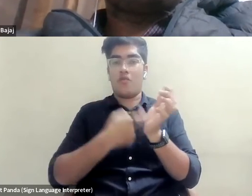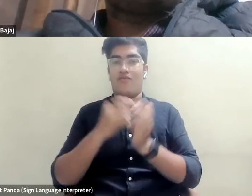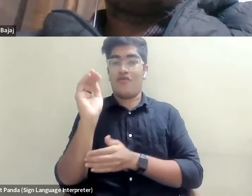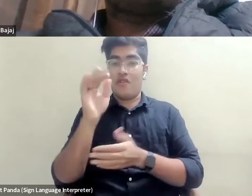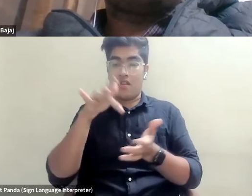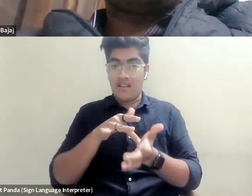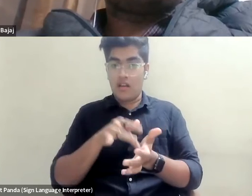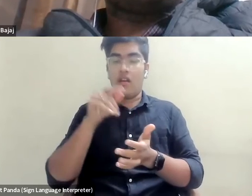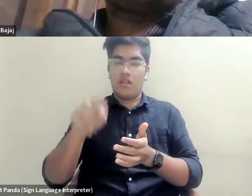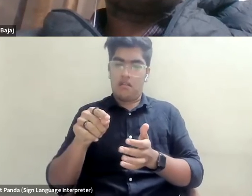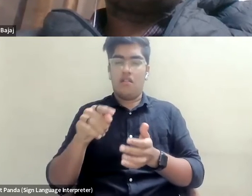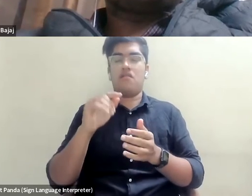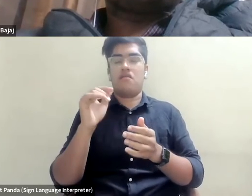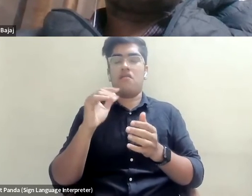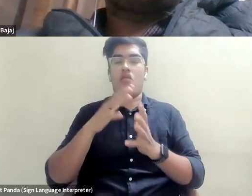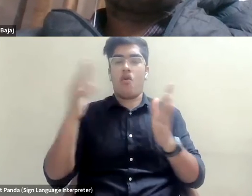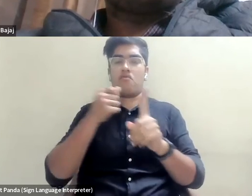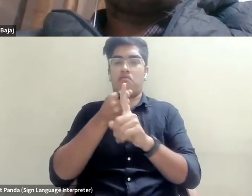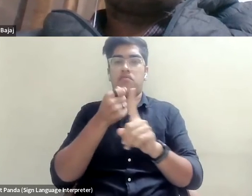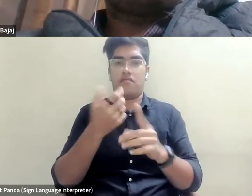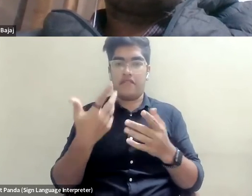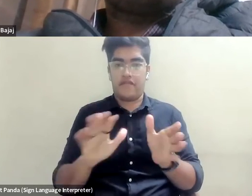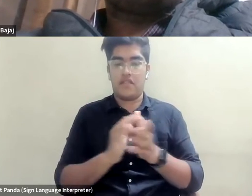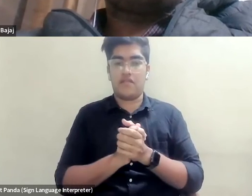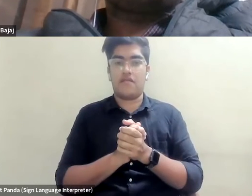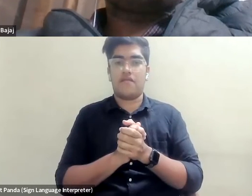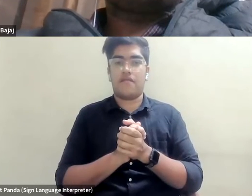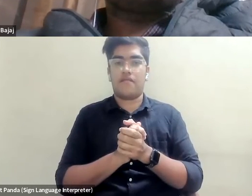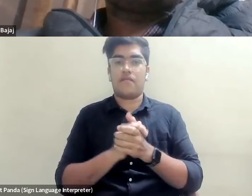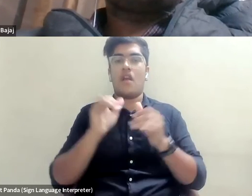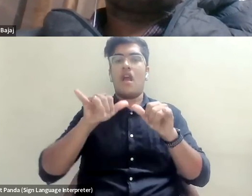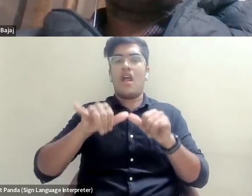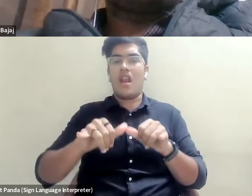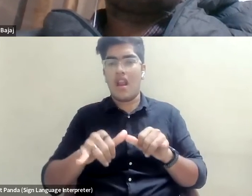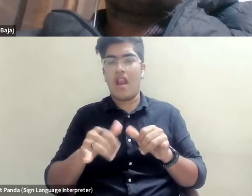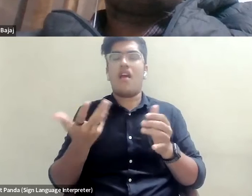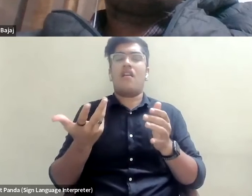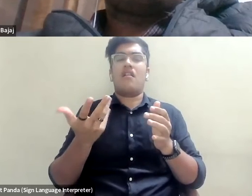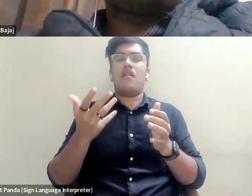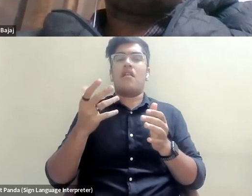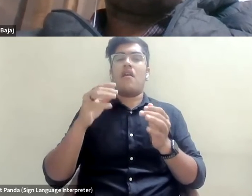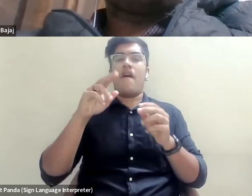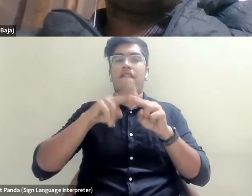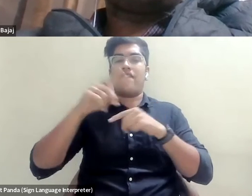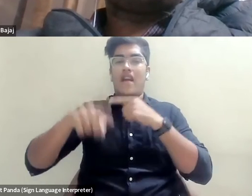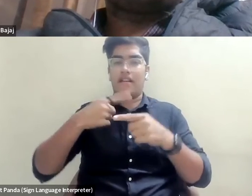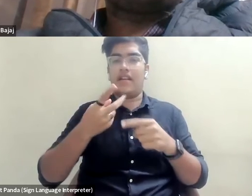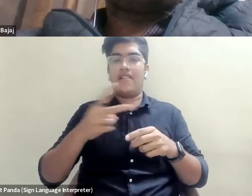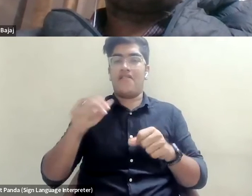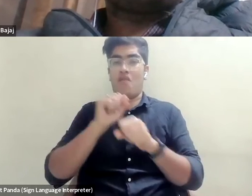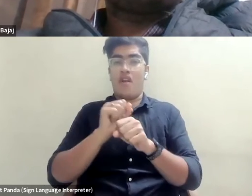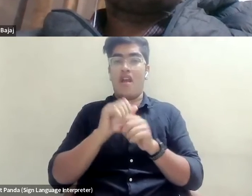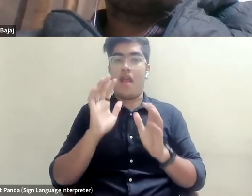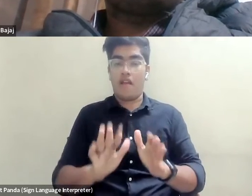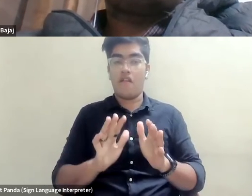जमीन जायदाद और जो फैक्ट्रियां ये जो है, ये जब हम चलाते हैं, हम